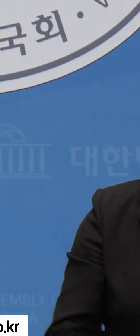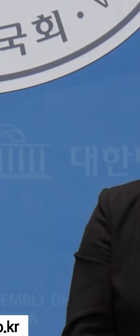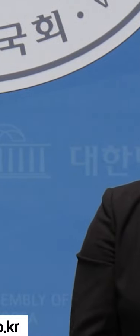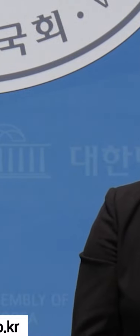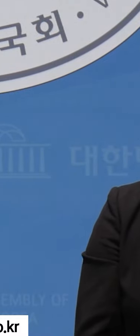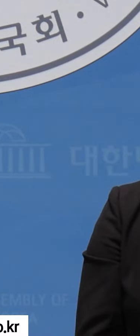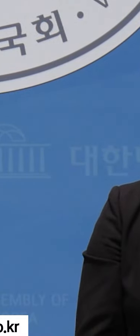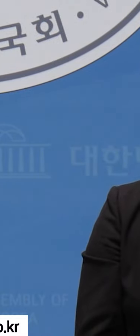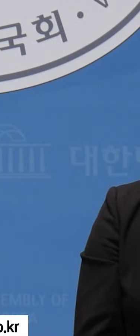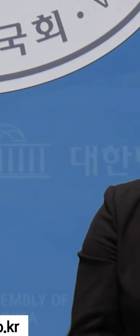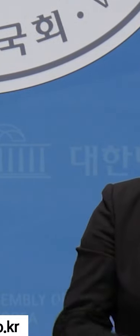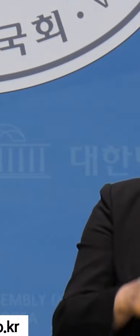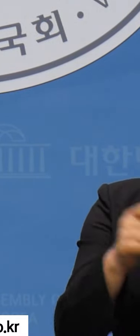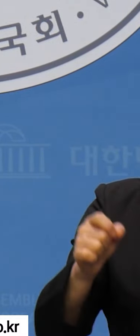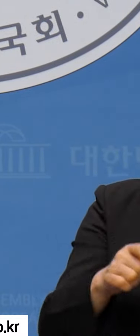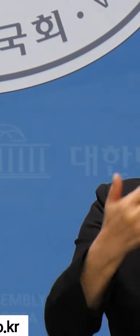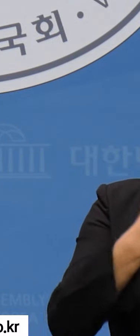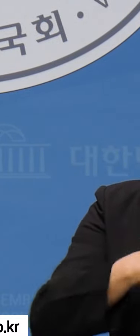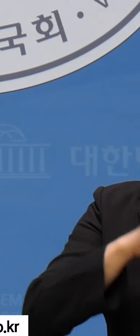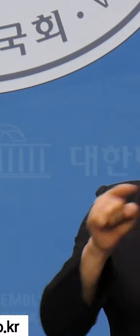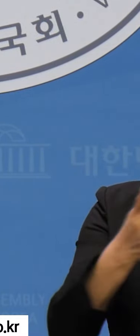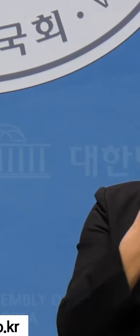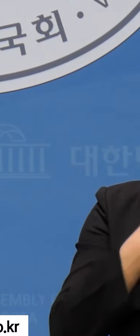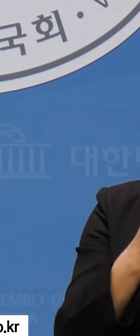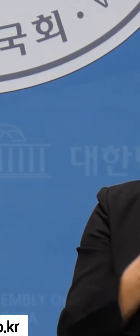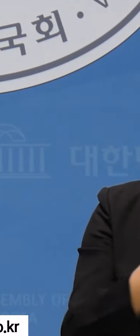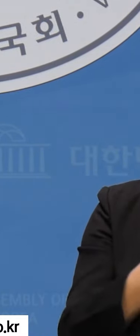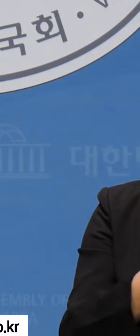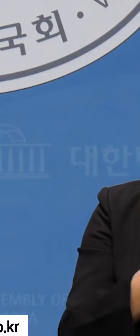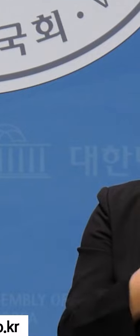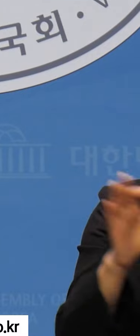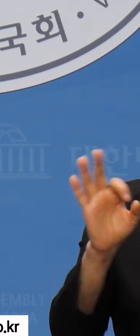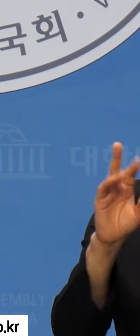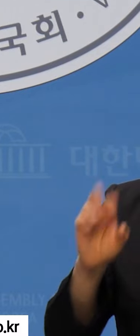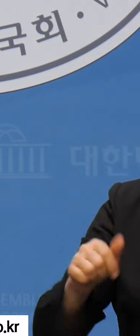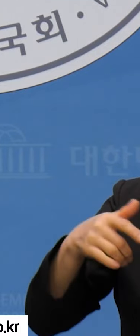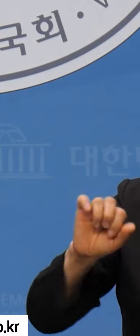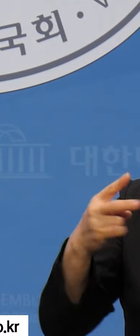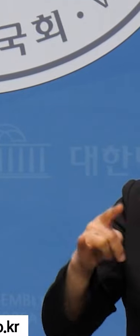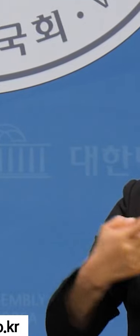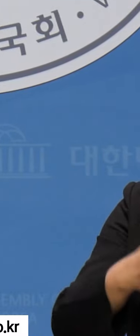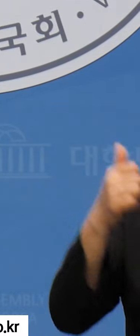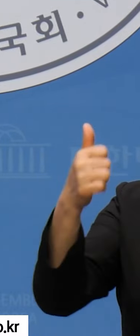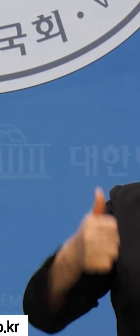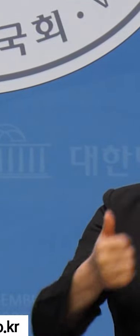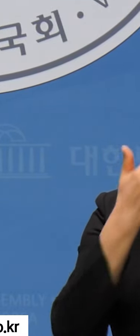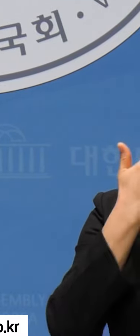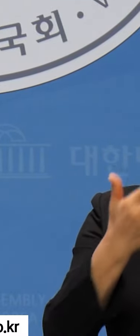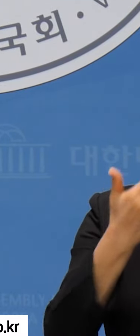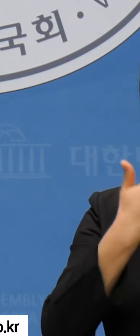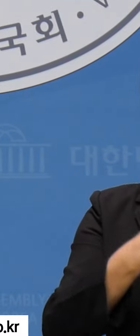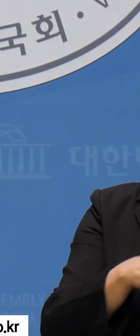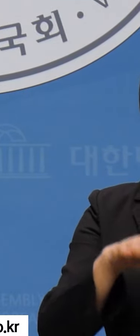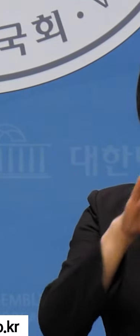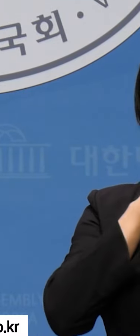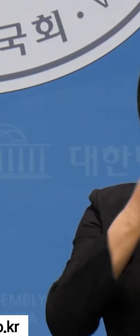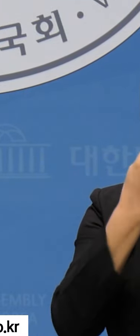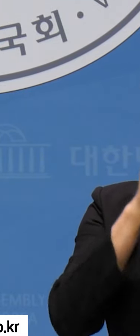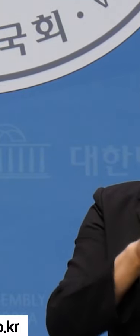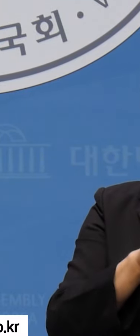아닙니다 오랫동안 정치의 몸담은 현역 양기대 의원과 경선을 하는 것은 무모한 도전일